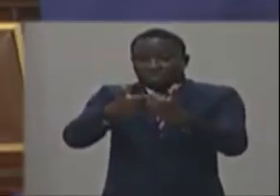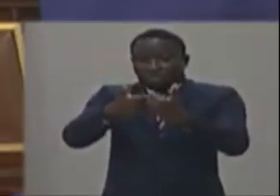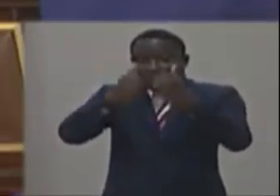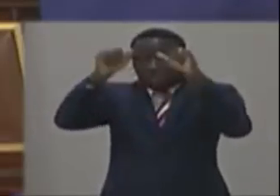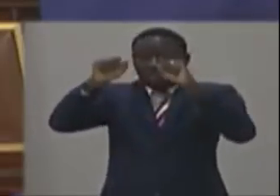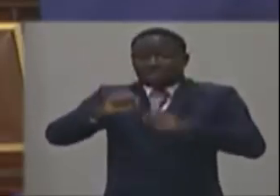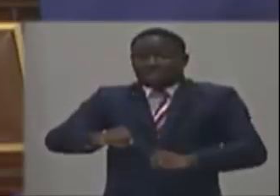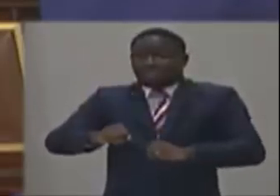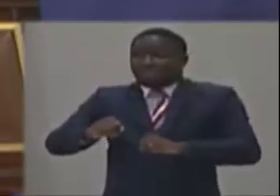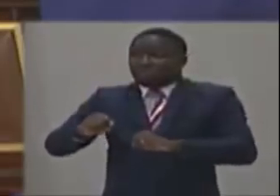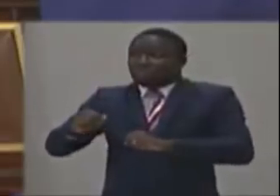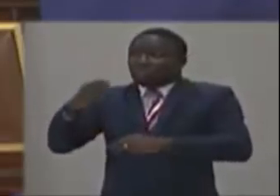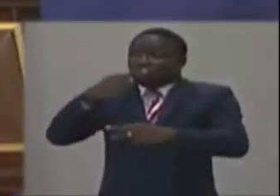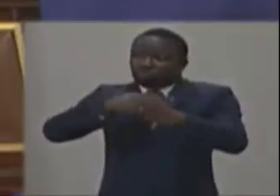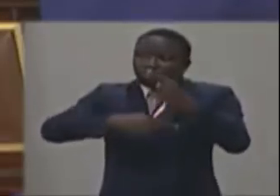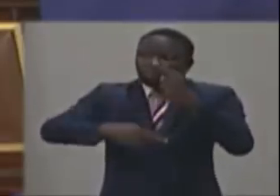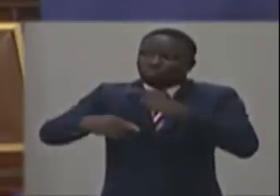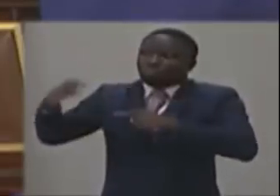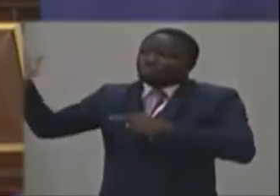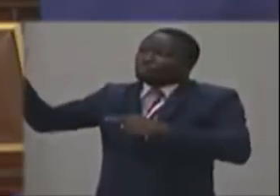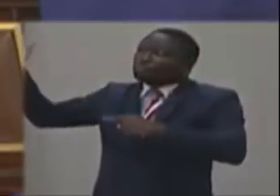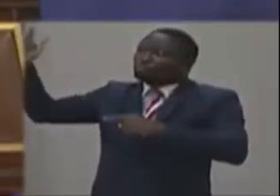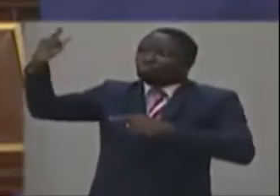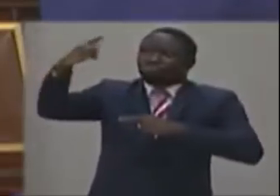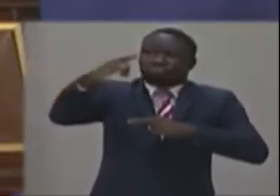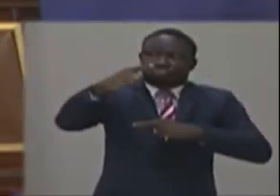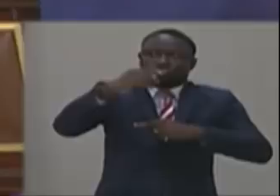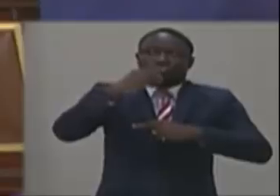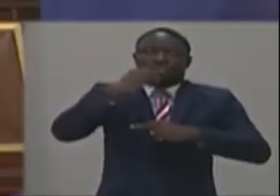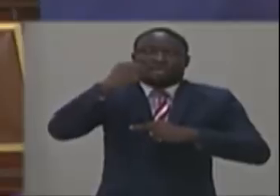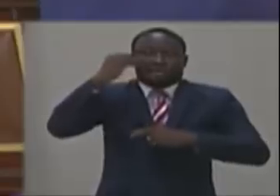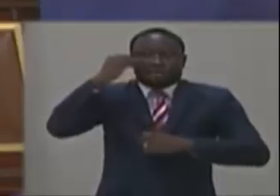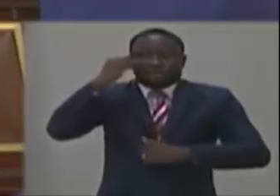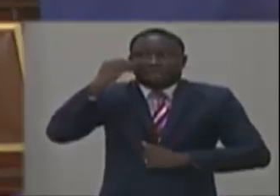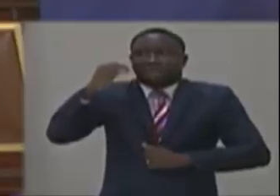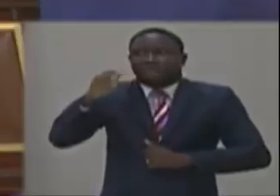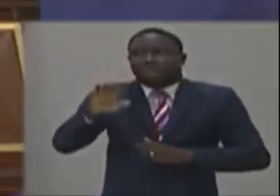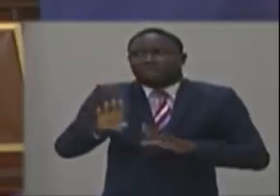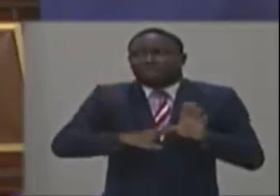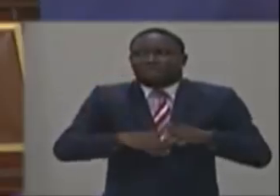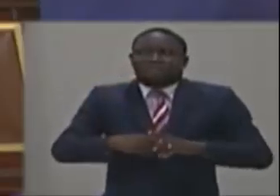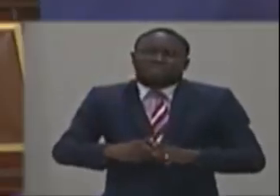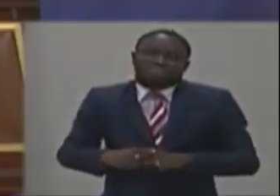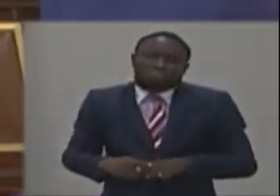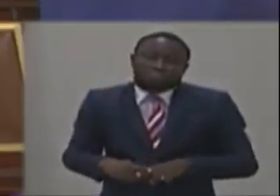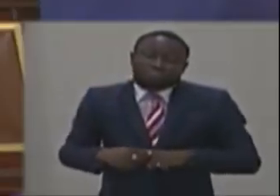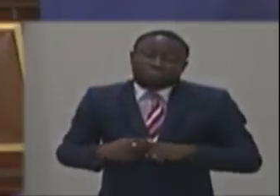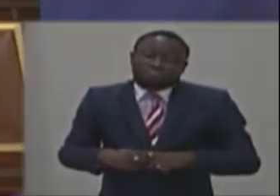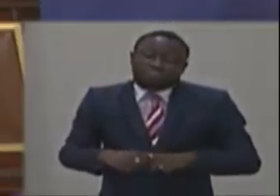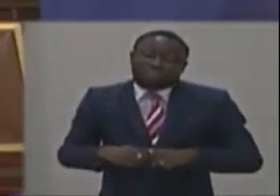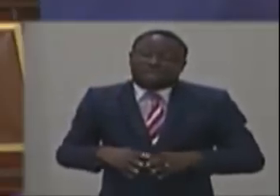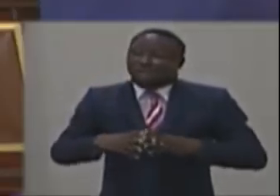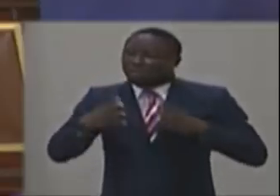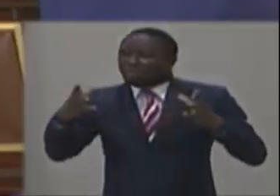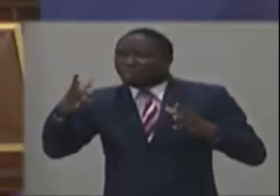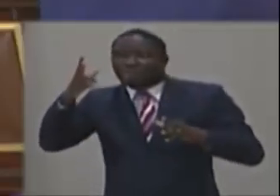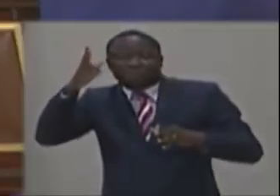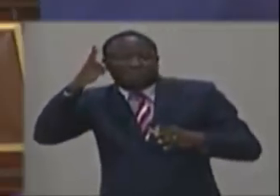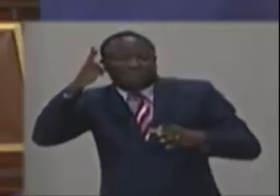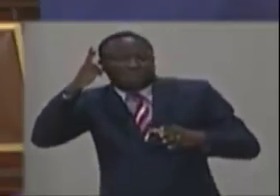Yoka retourne la caille. Ça fait mal en pile. L'aime